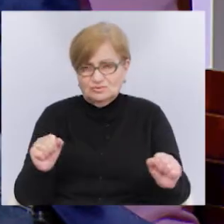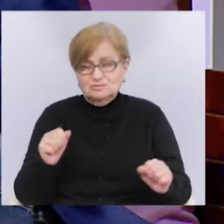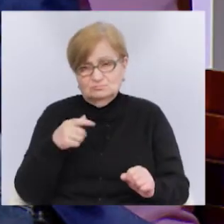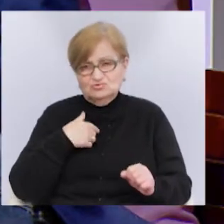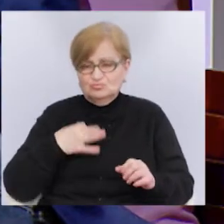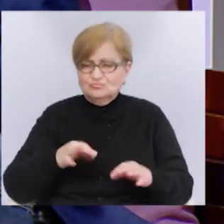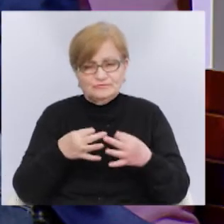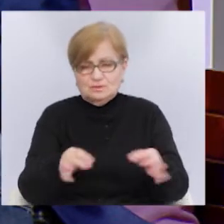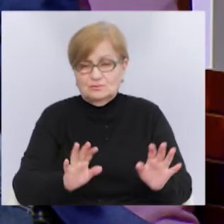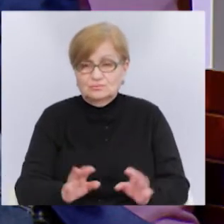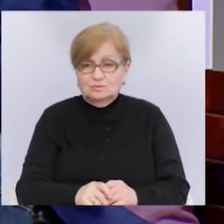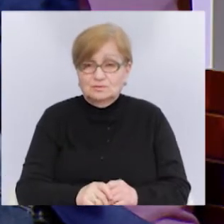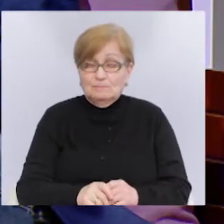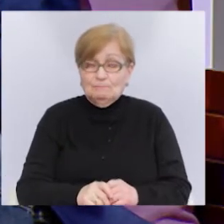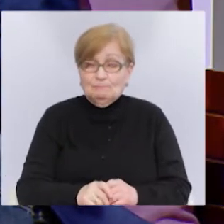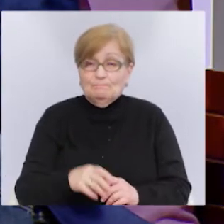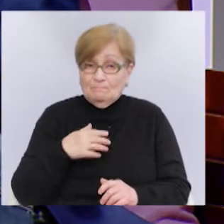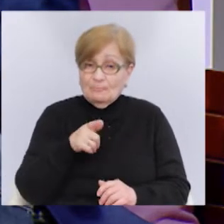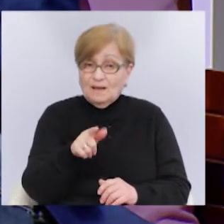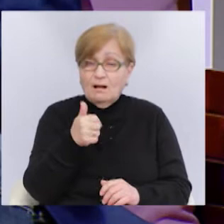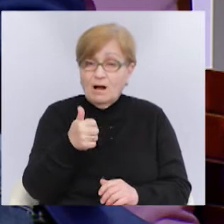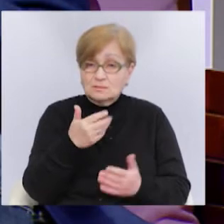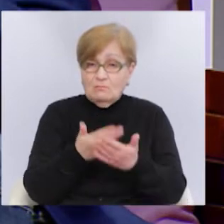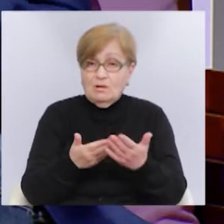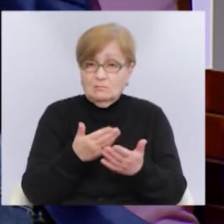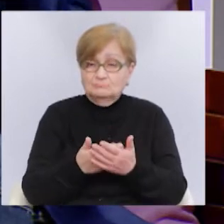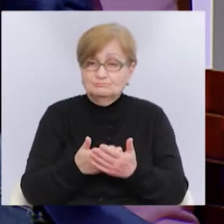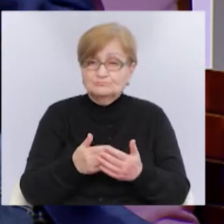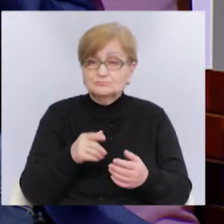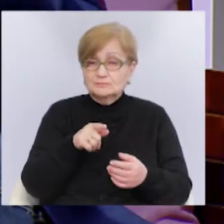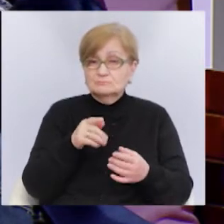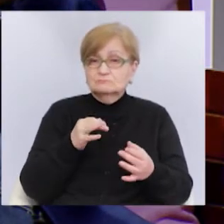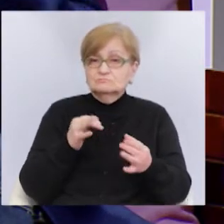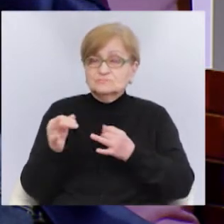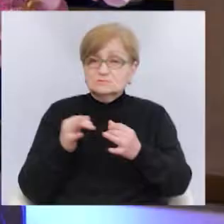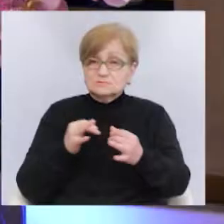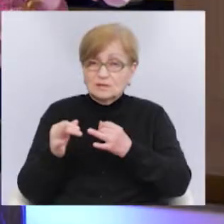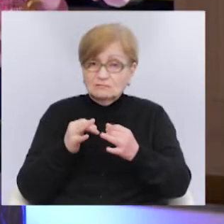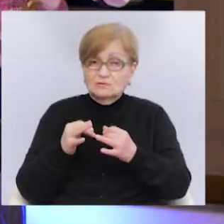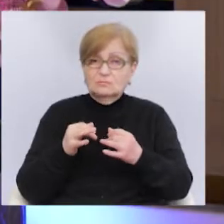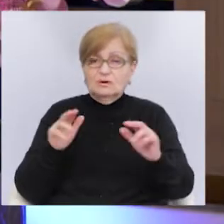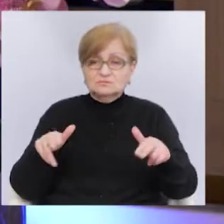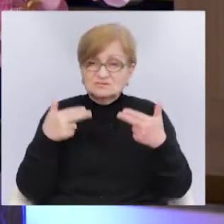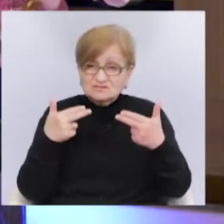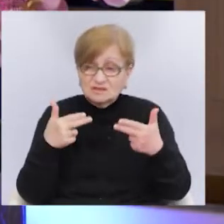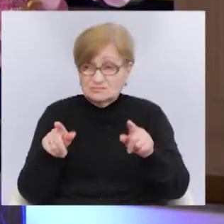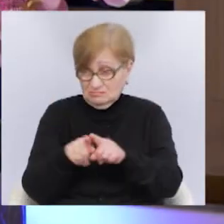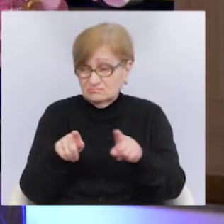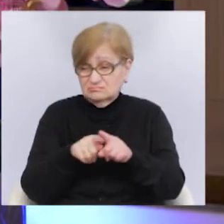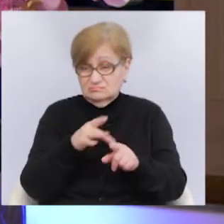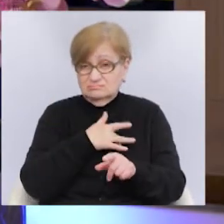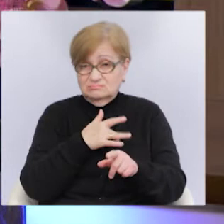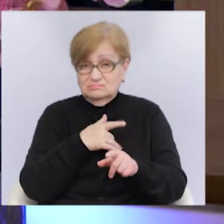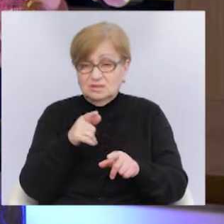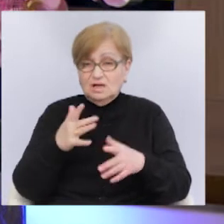სხვა ჩურს ეს ანუ კარგი ანალოგია არის აი დისტანციური და პირისპირ სწავლებას შორის, ხო, რა ის არის კენკას.